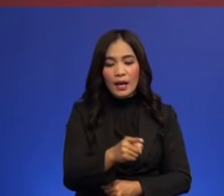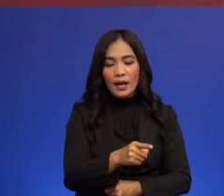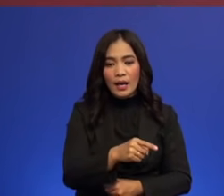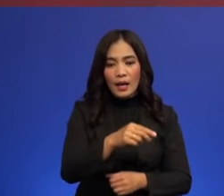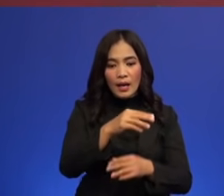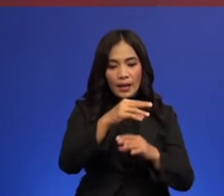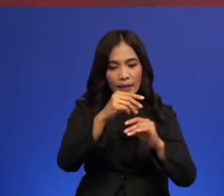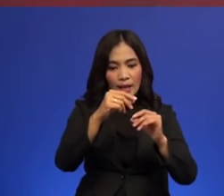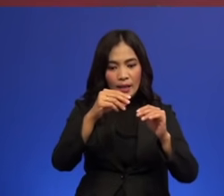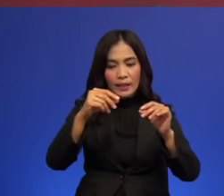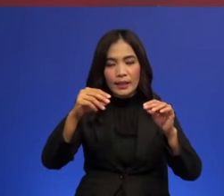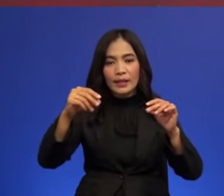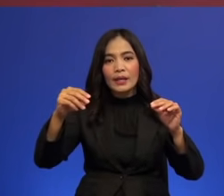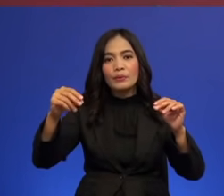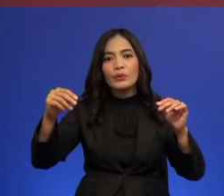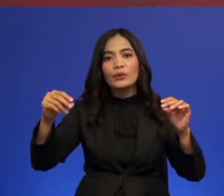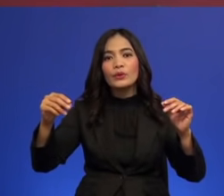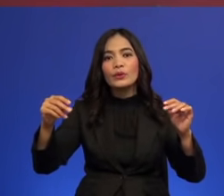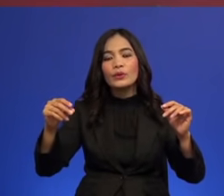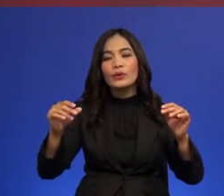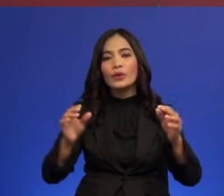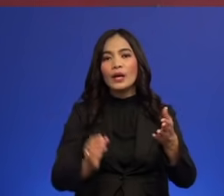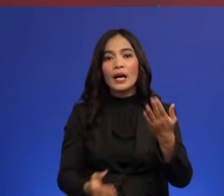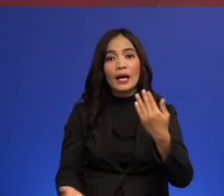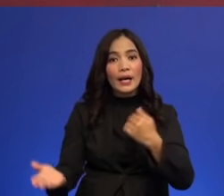Sesungguhnya dari debu